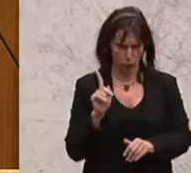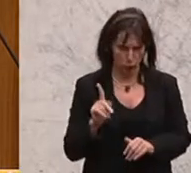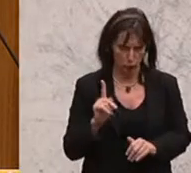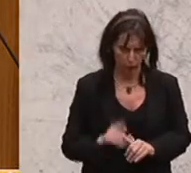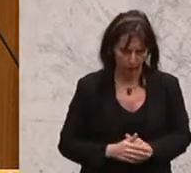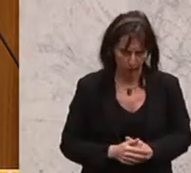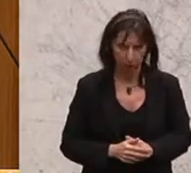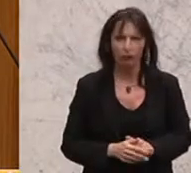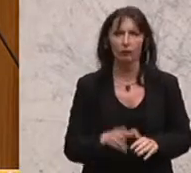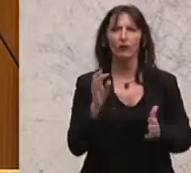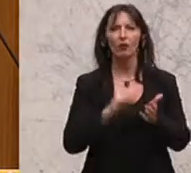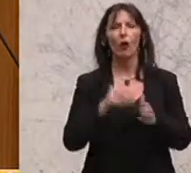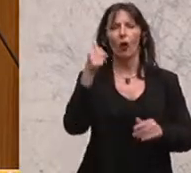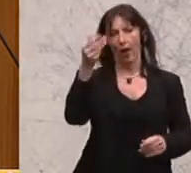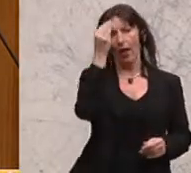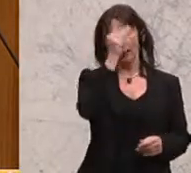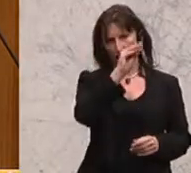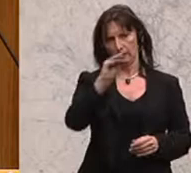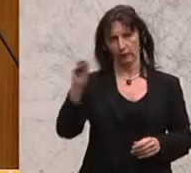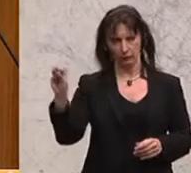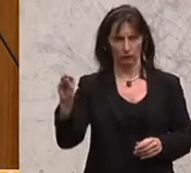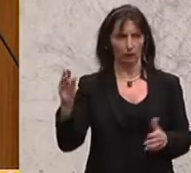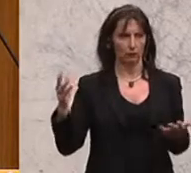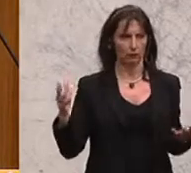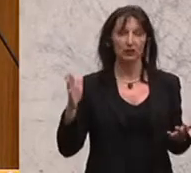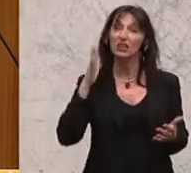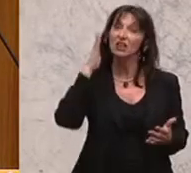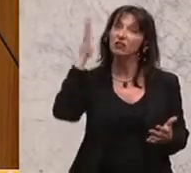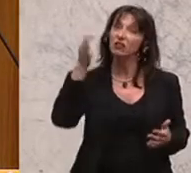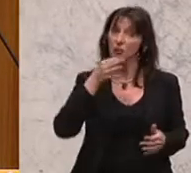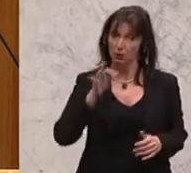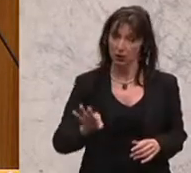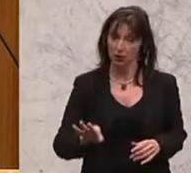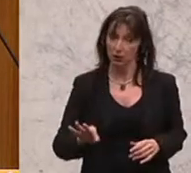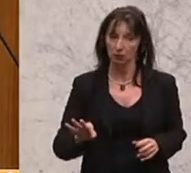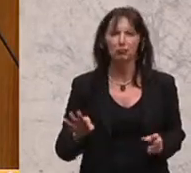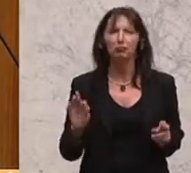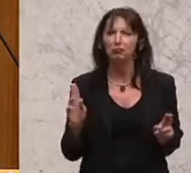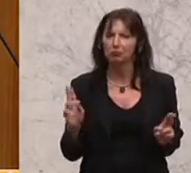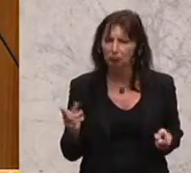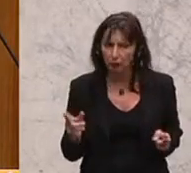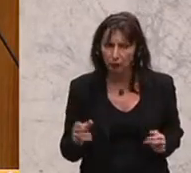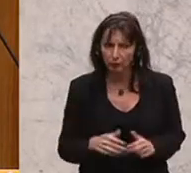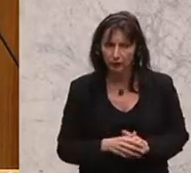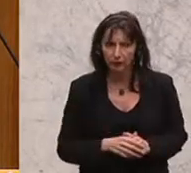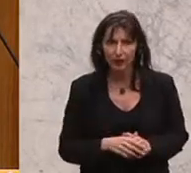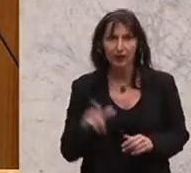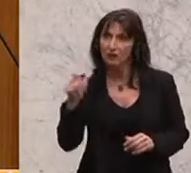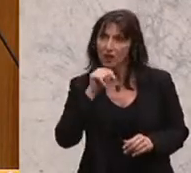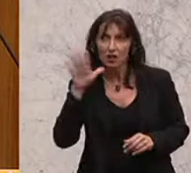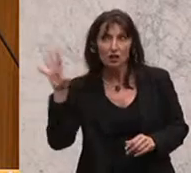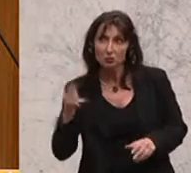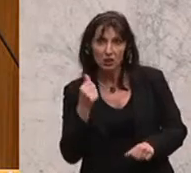Und am Schluss kann ich Ihnen noch sagen, dass alles besser werden wird. Warum? Weil wer hier nicht mittut,